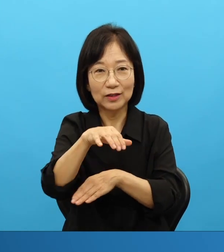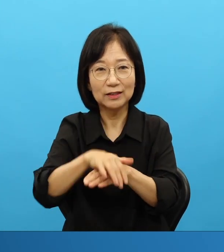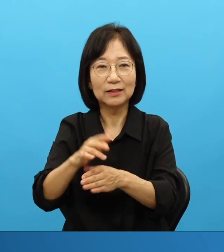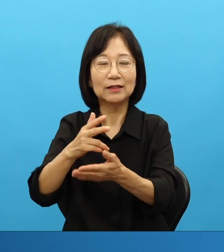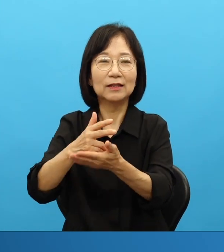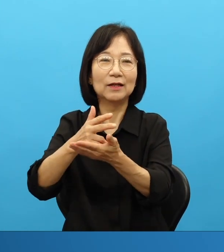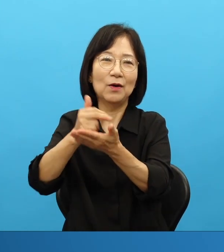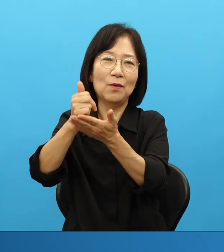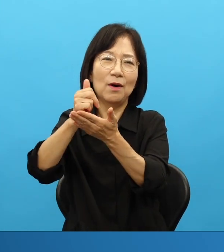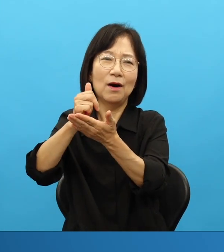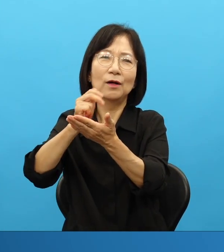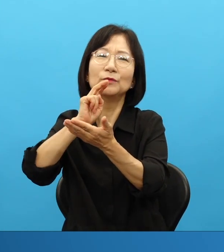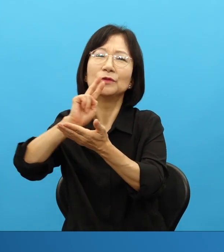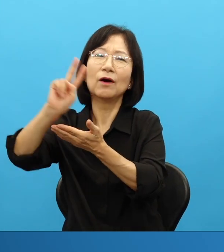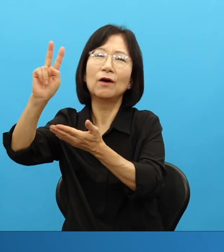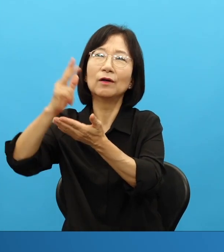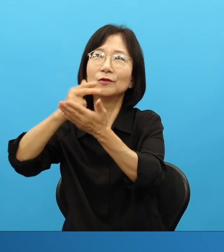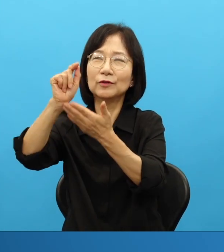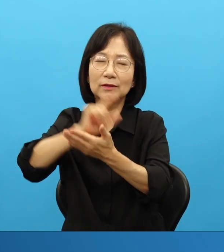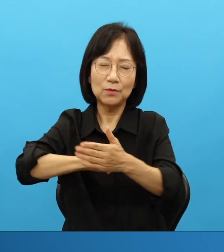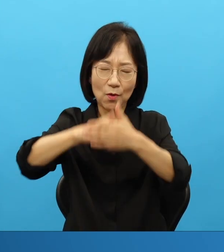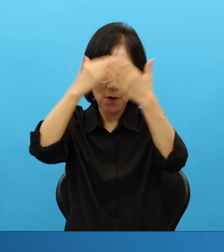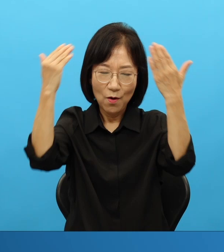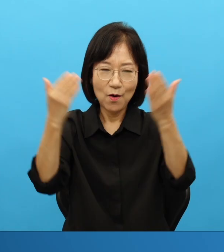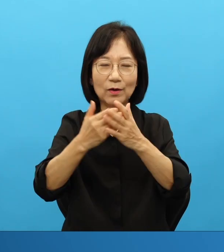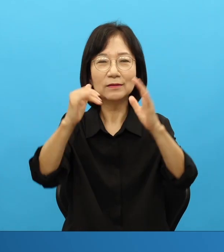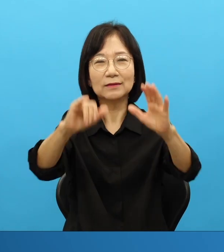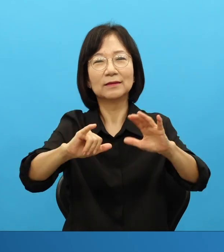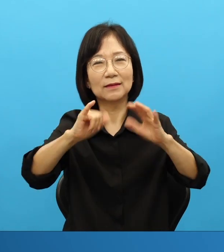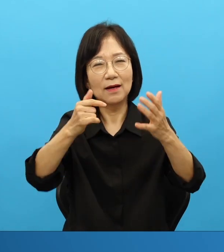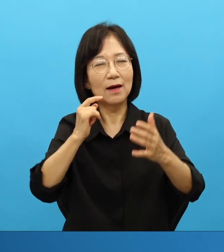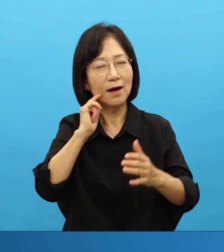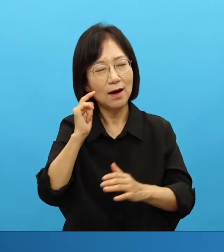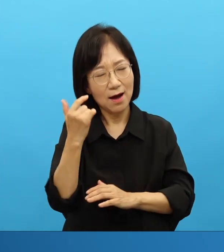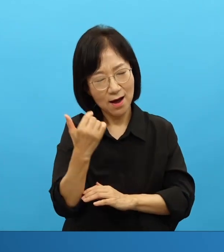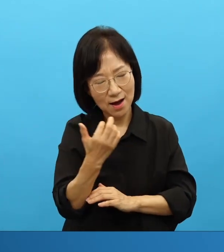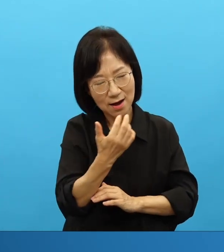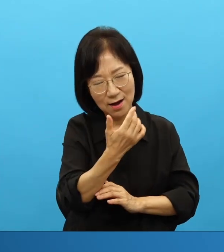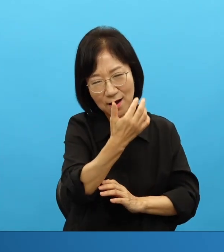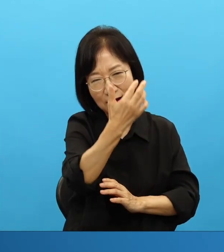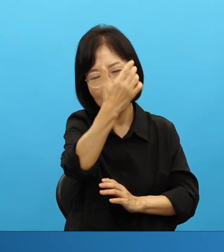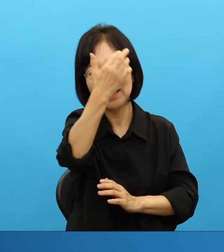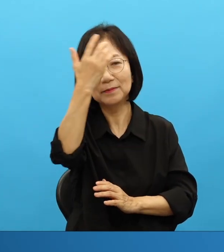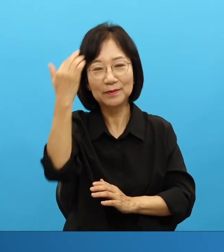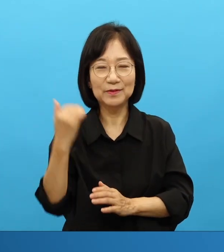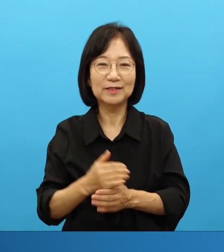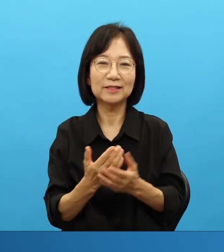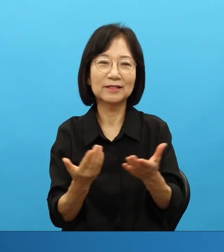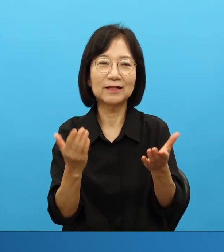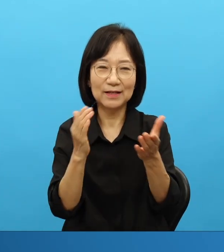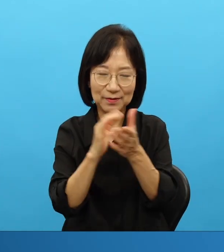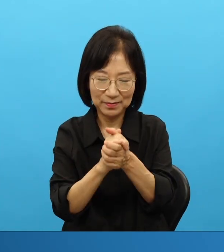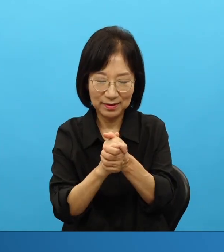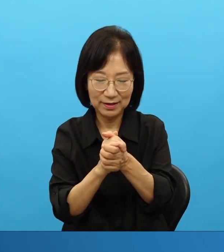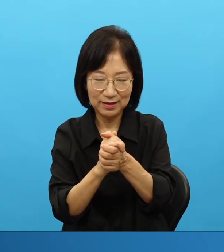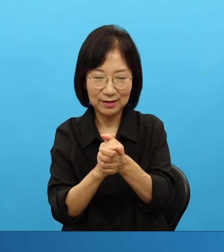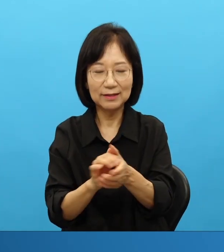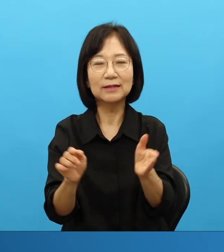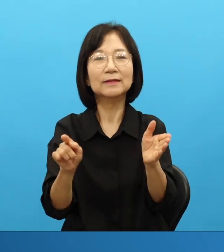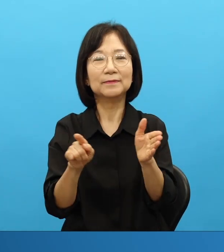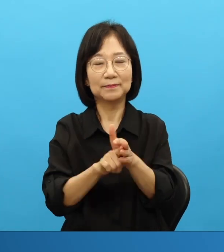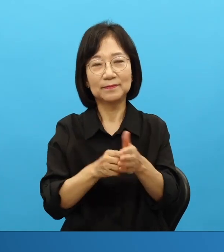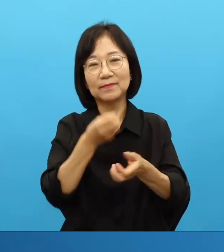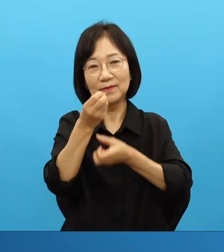여호와 우리 주여 주의 이름이 온 땅에 어찌 그리 아름다운지요. 아멘. 우리의 신앙을 고백합니다. Let us give our confession of